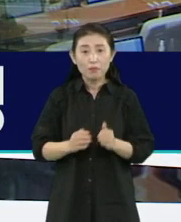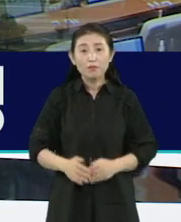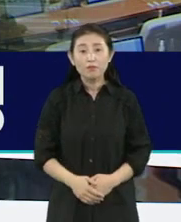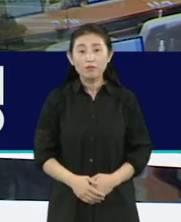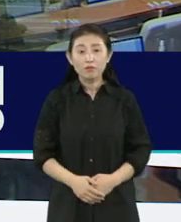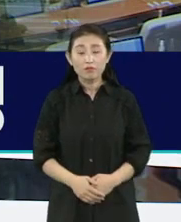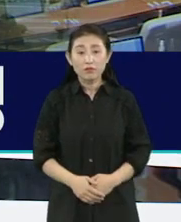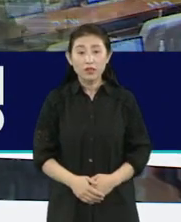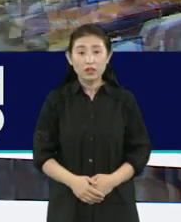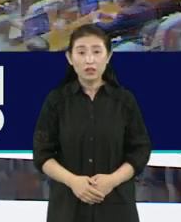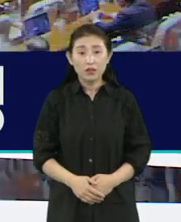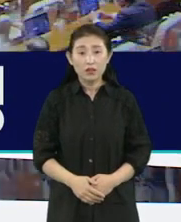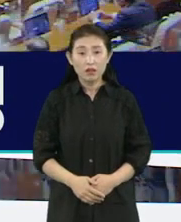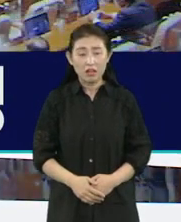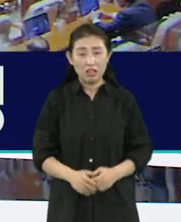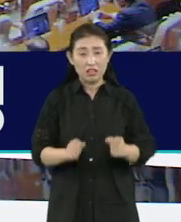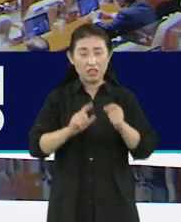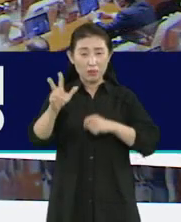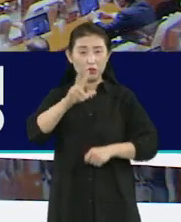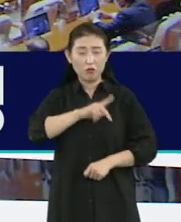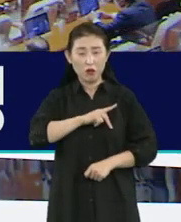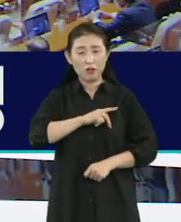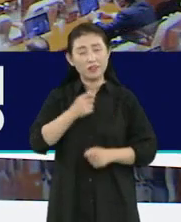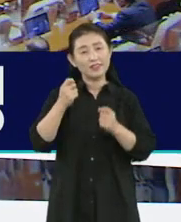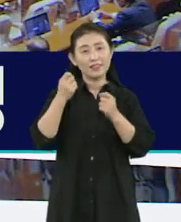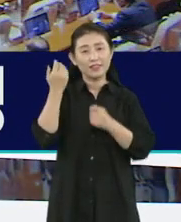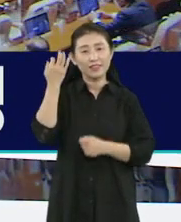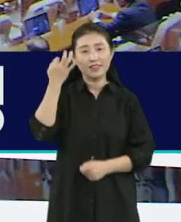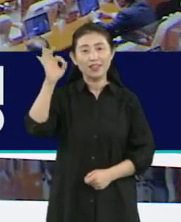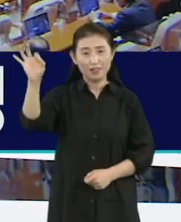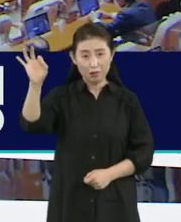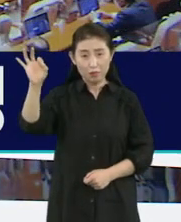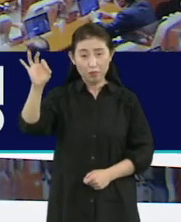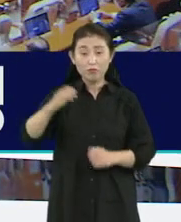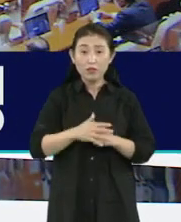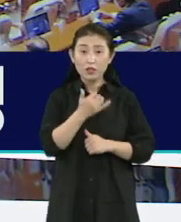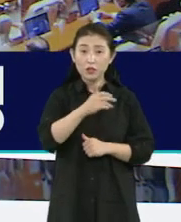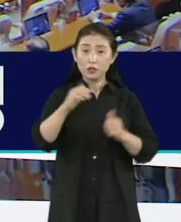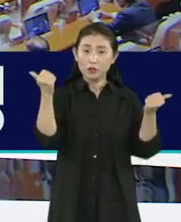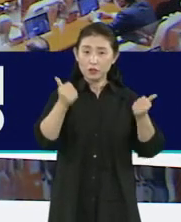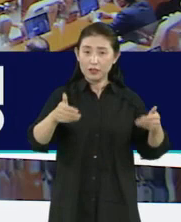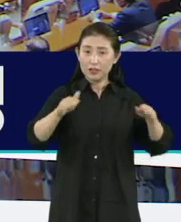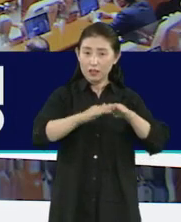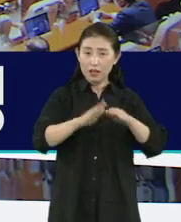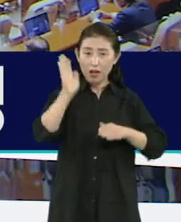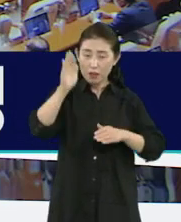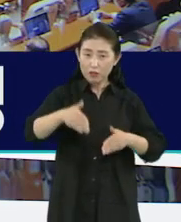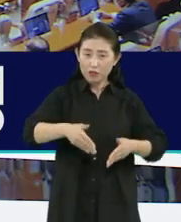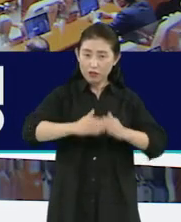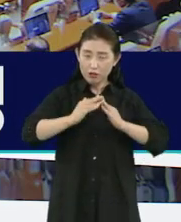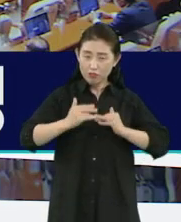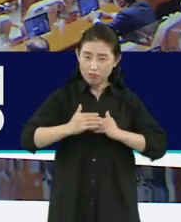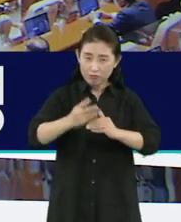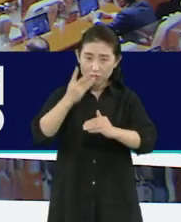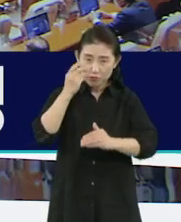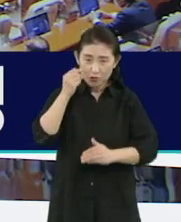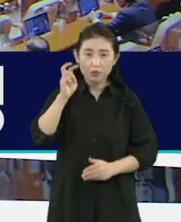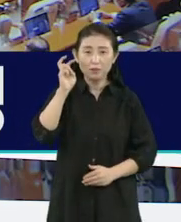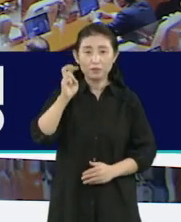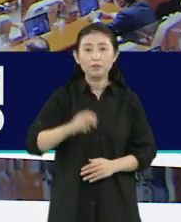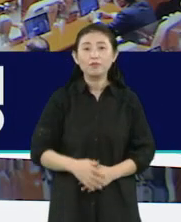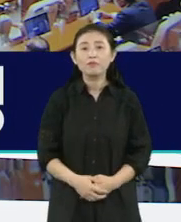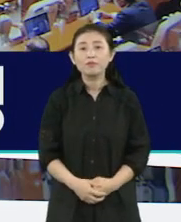넘어섰습니다. 여야의 압도적인 찬성으로 개정안이 통과돼 세종의사당 설치가 더욱 탄력을 받게 됐습니다.